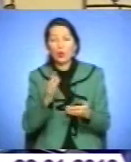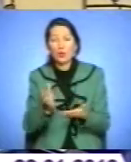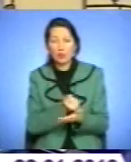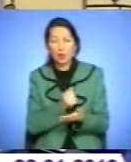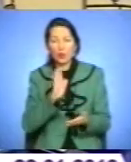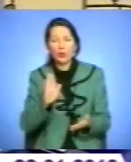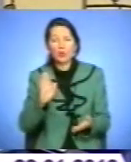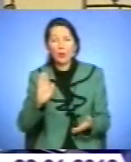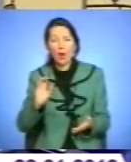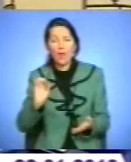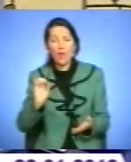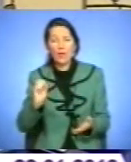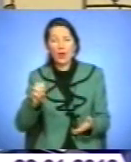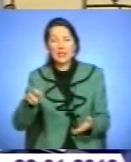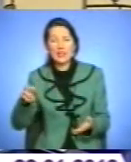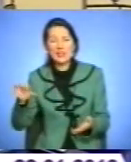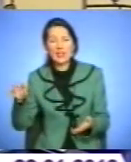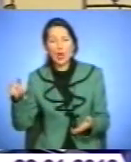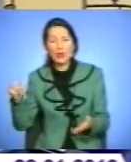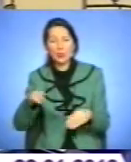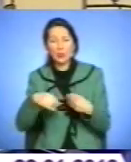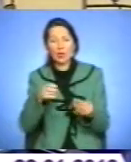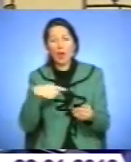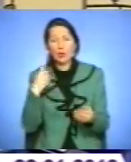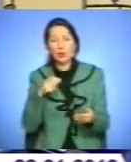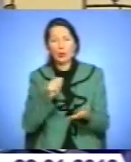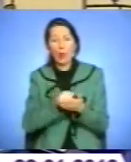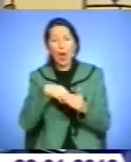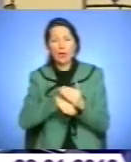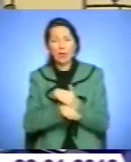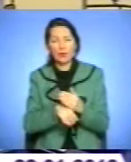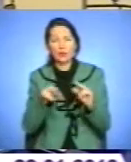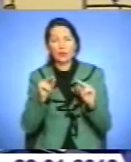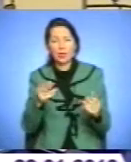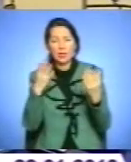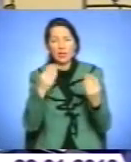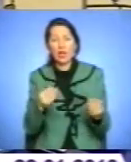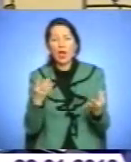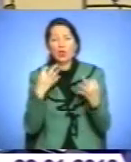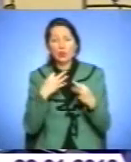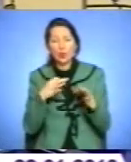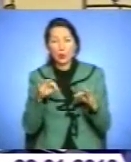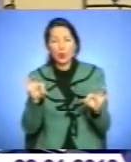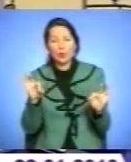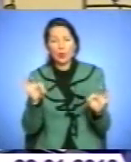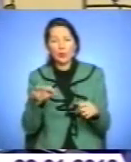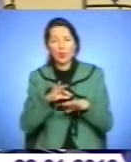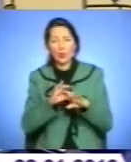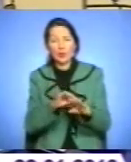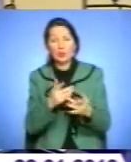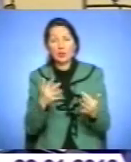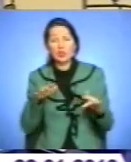передав обласному архіву. З нагоди Дня Соборності проводиться низка заходів. Так, зокрема, у